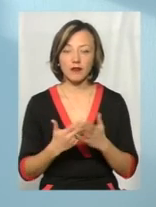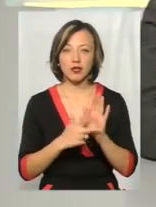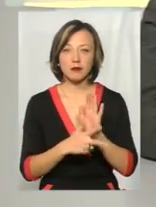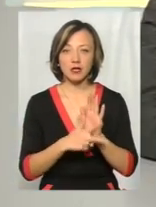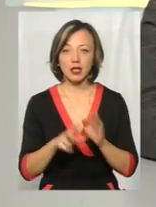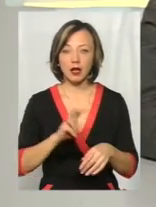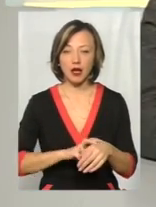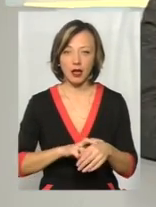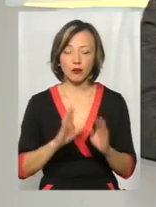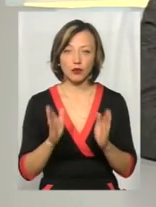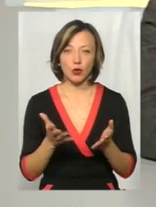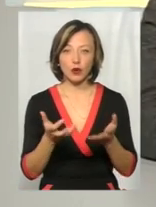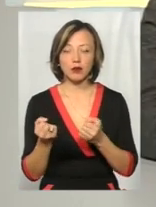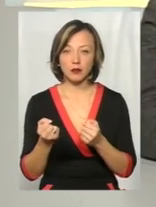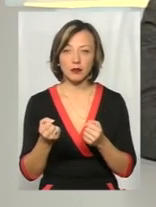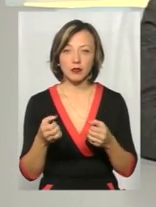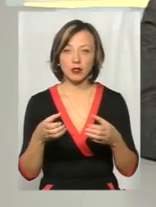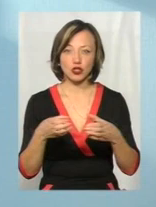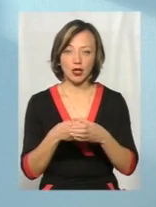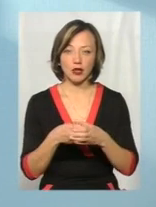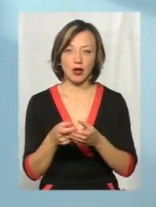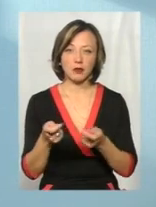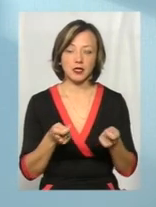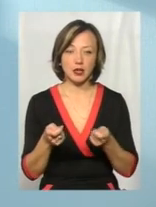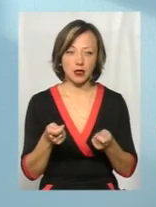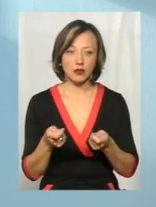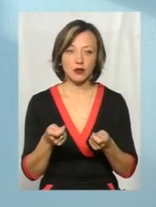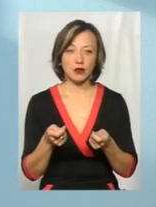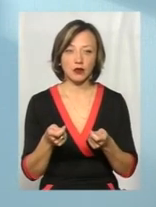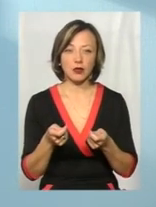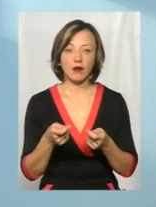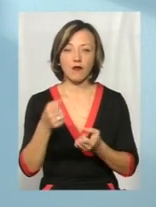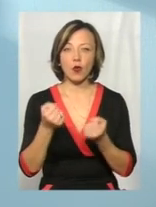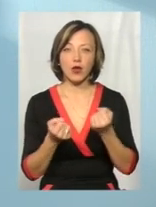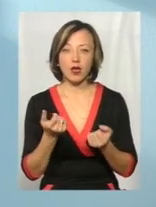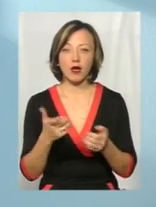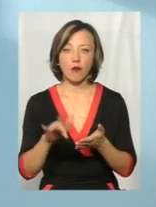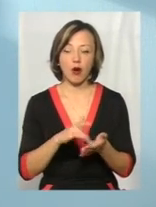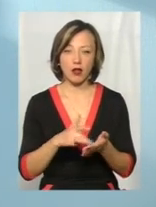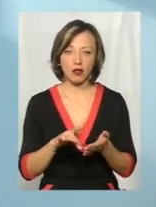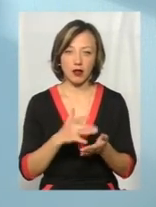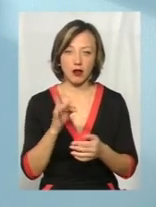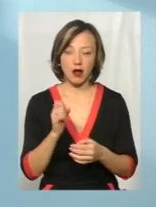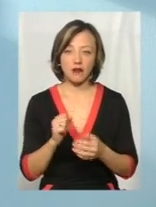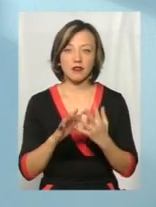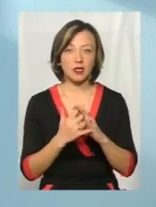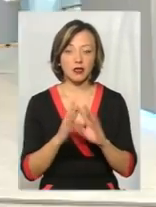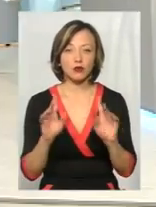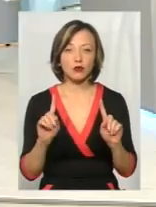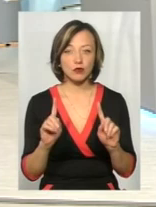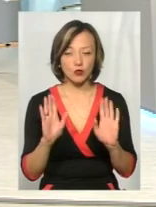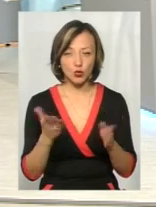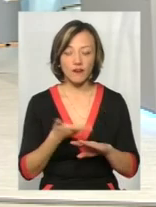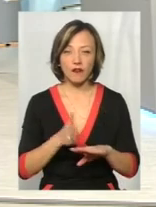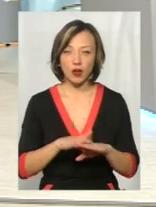80 лікарів будуть утримувати штат адміністрацію, того самого водія, того самого бухгалтера. В селі буде трошки важче,